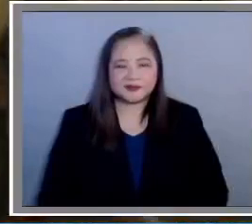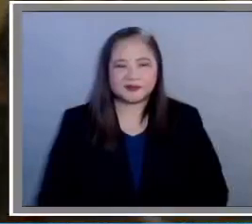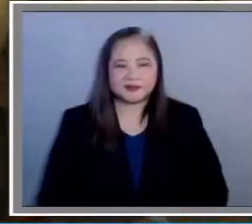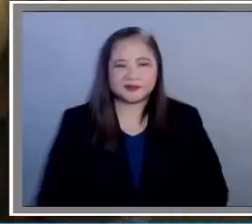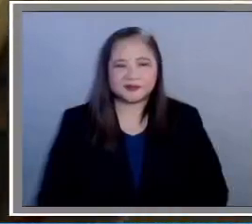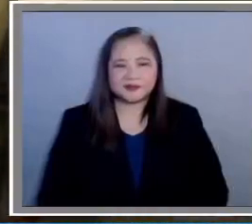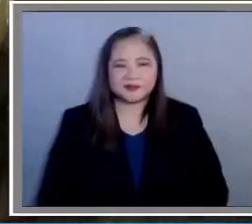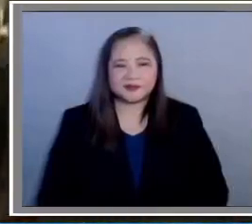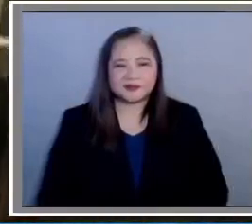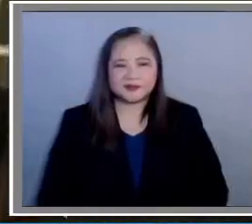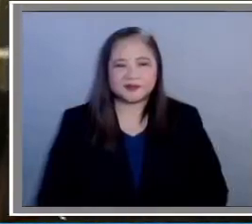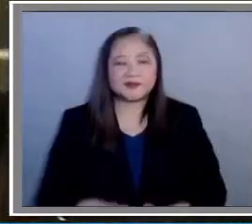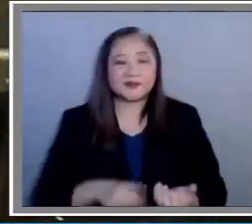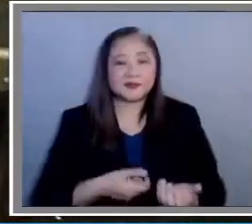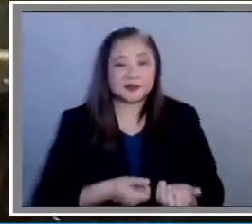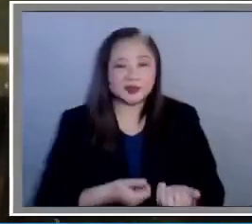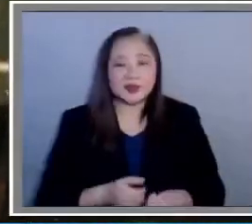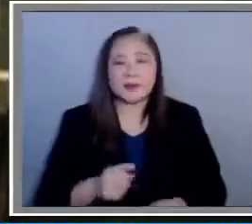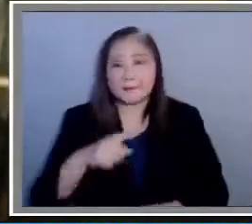black pepper.